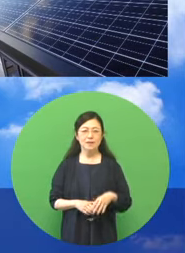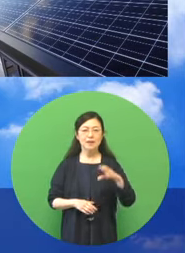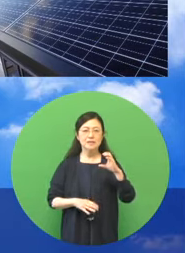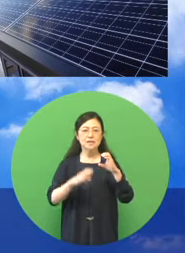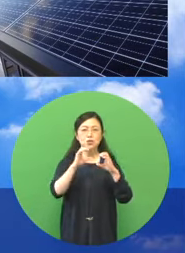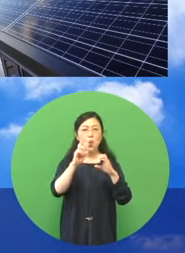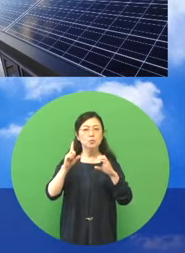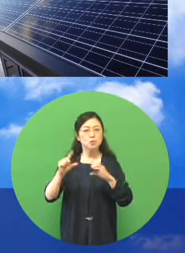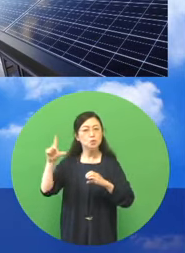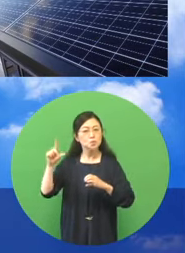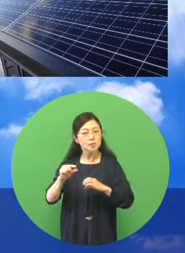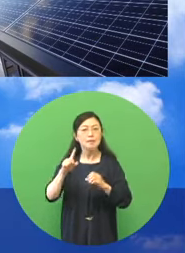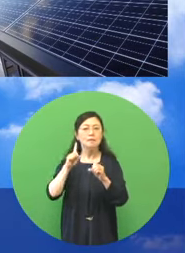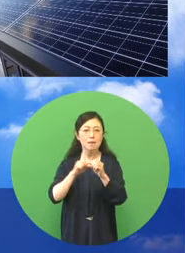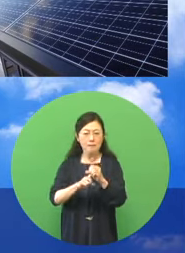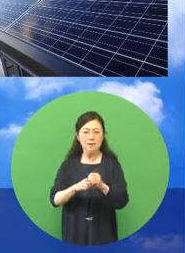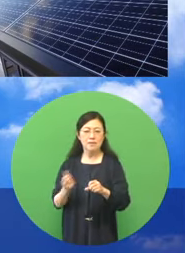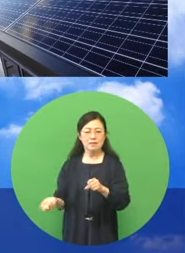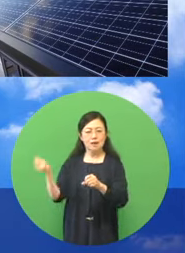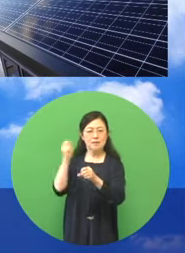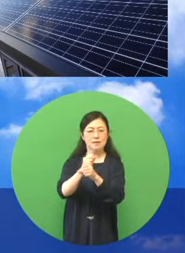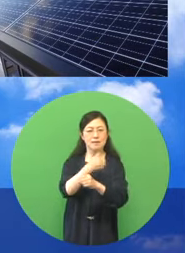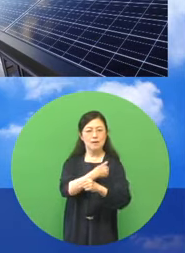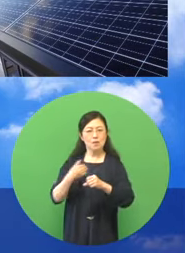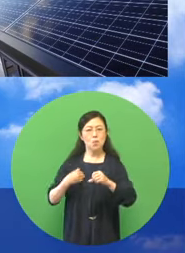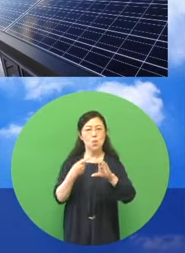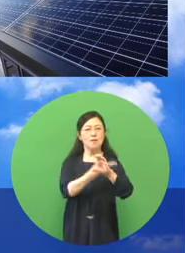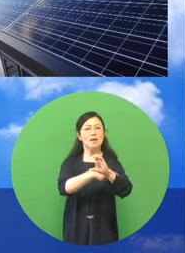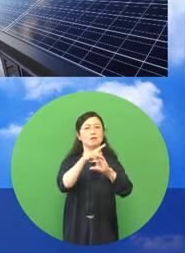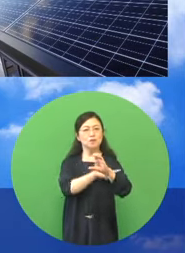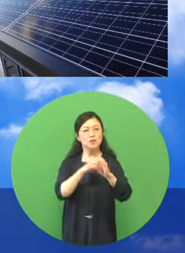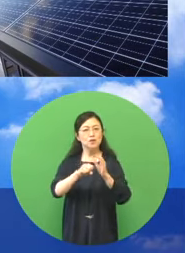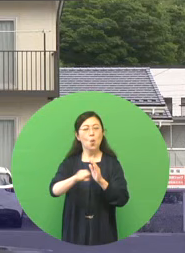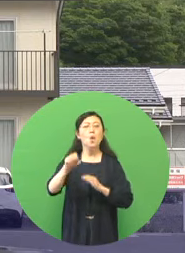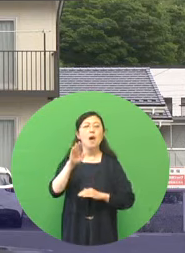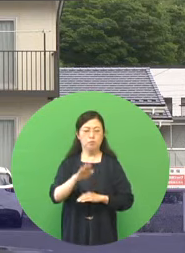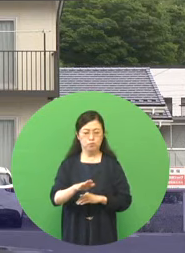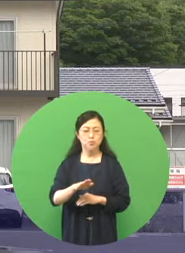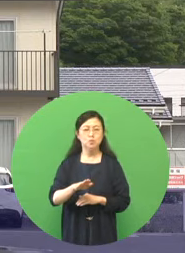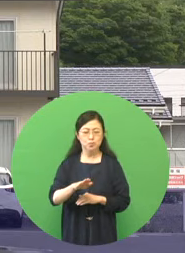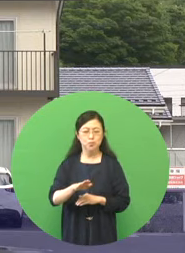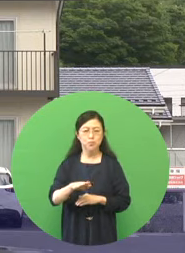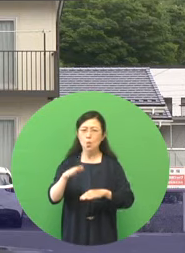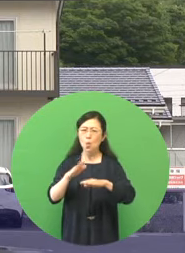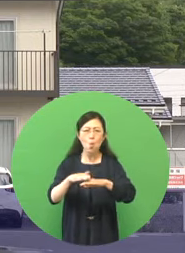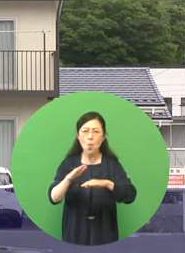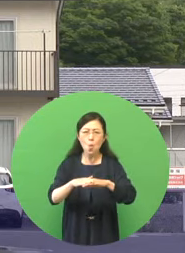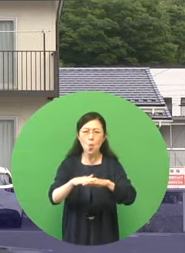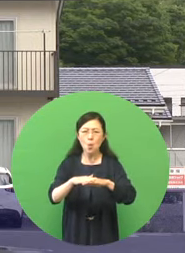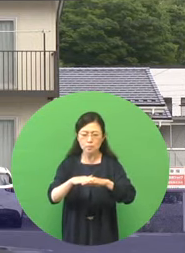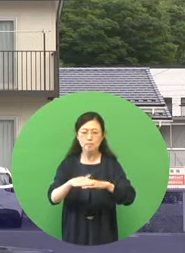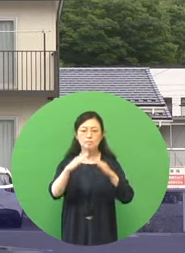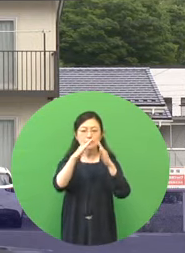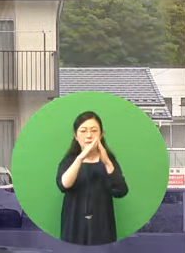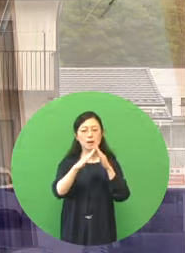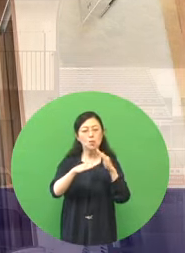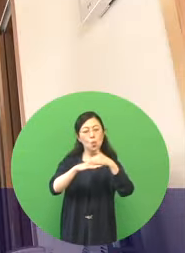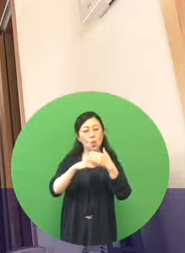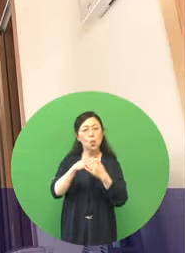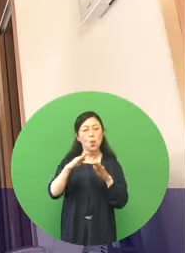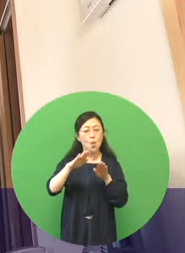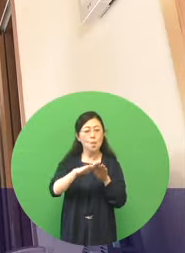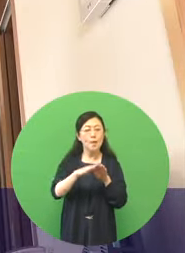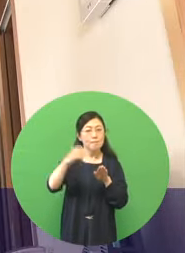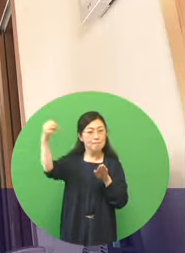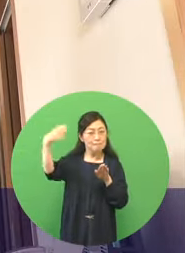CO2 削減には再生可能エネルギーの活用が効果的、中でも住宅への太陽光発電の設